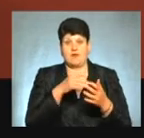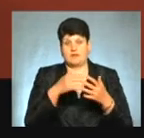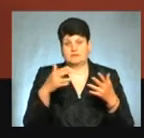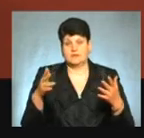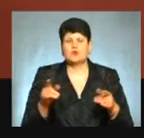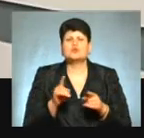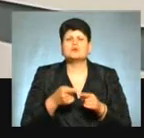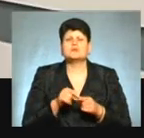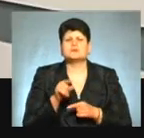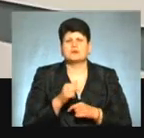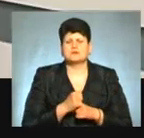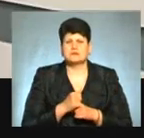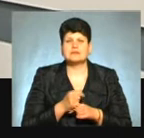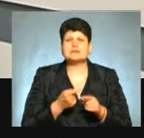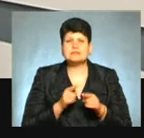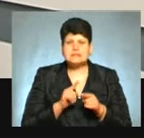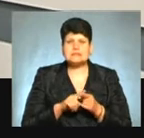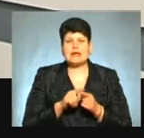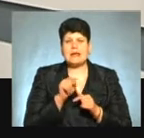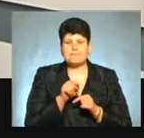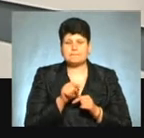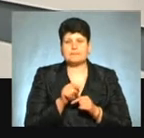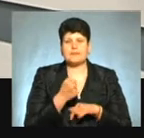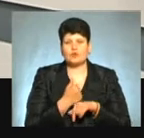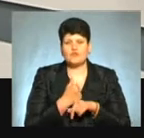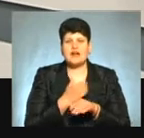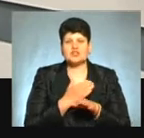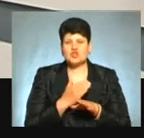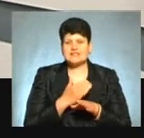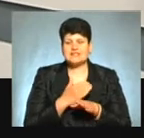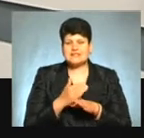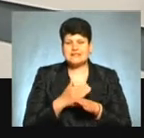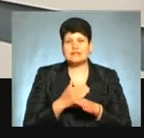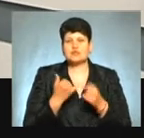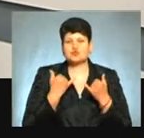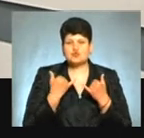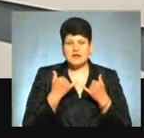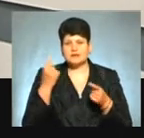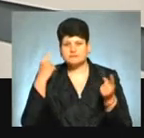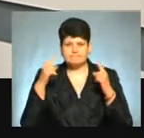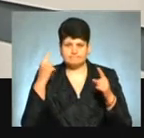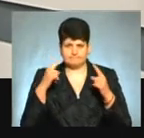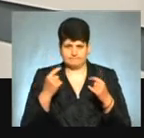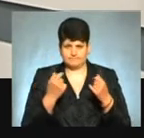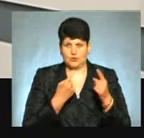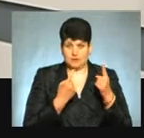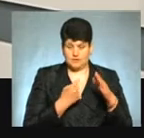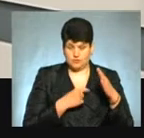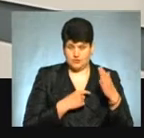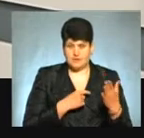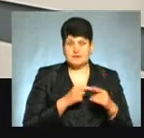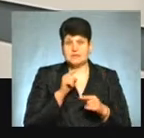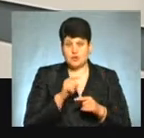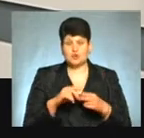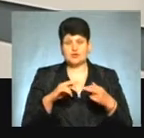Насправді, що це таке? Це продовжує, скажімо так, основна частина сучасного імперського міфу. З одної сторони, це те,